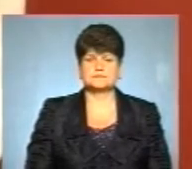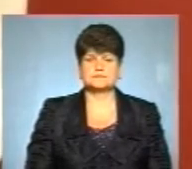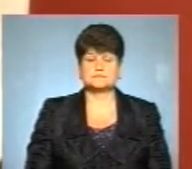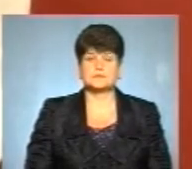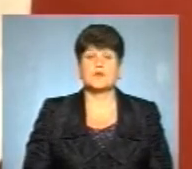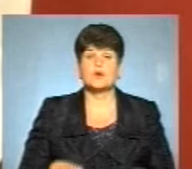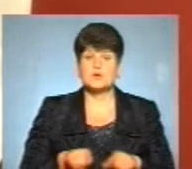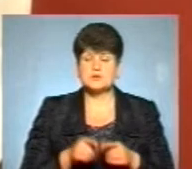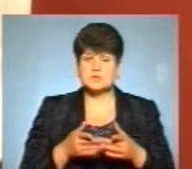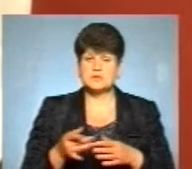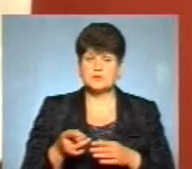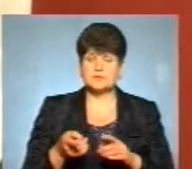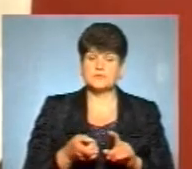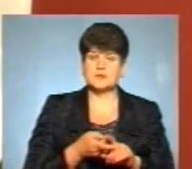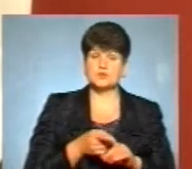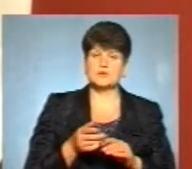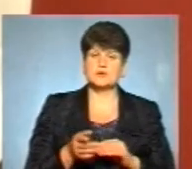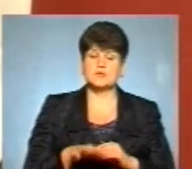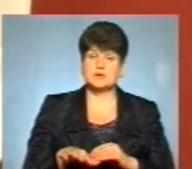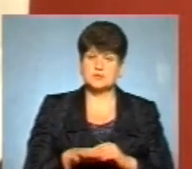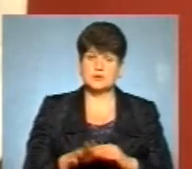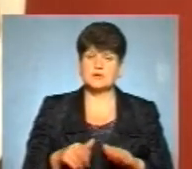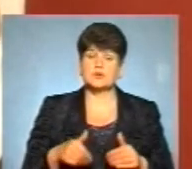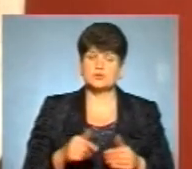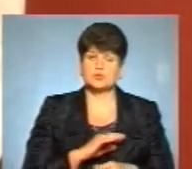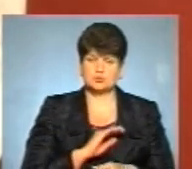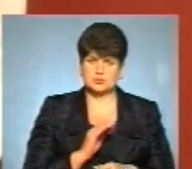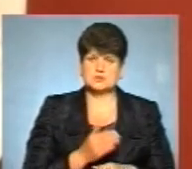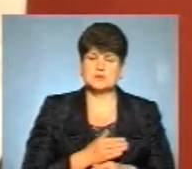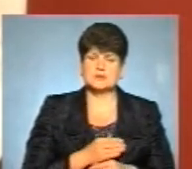Отже, Тернопіль належить до територій, де рекомендують посилити